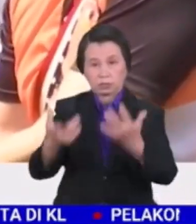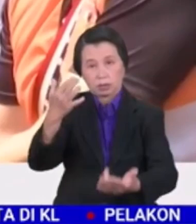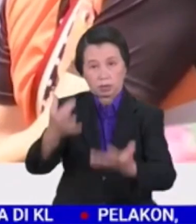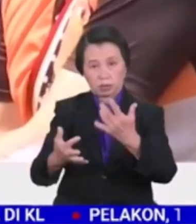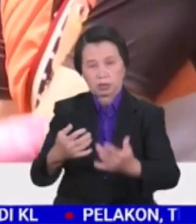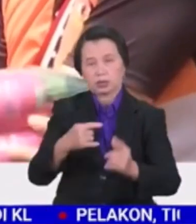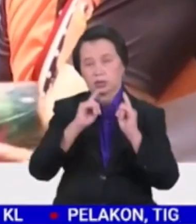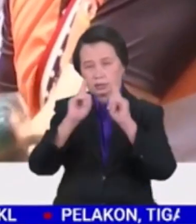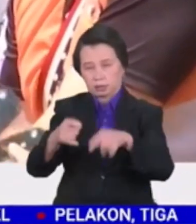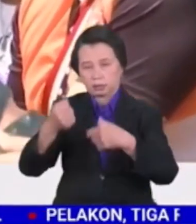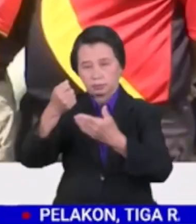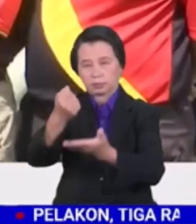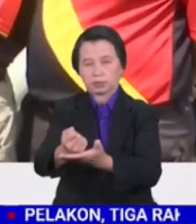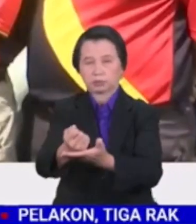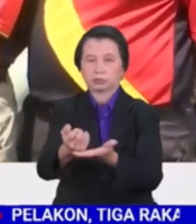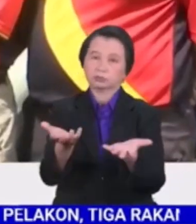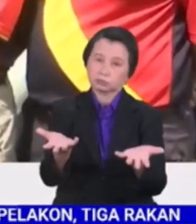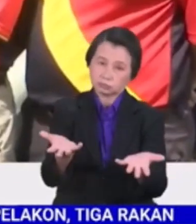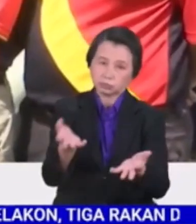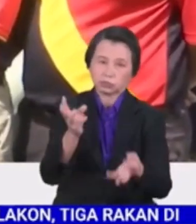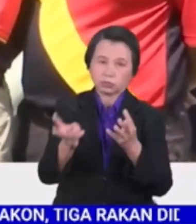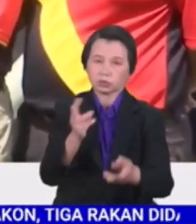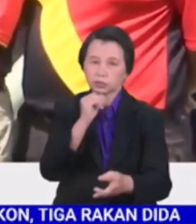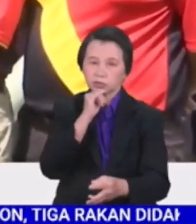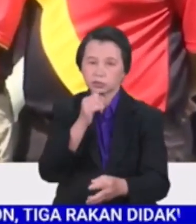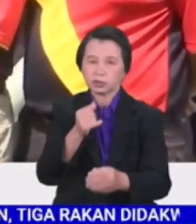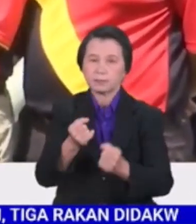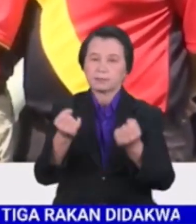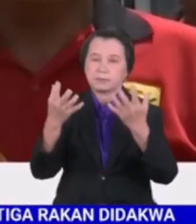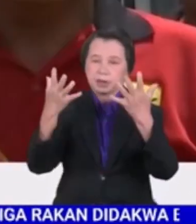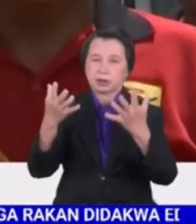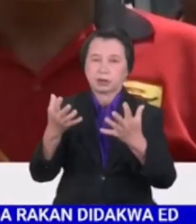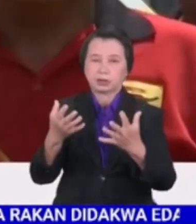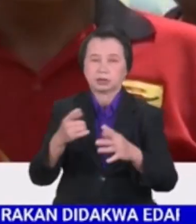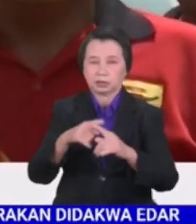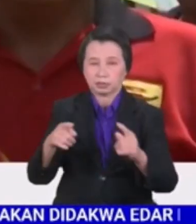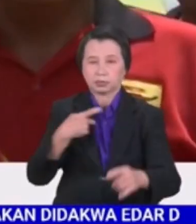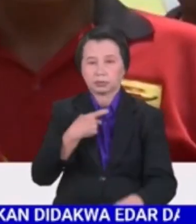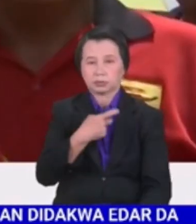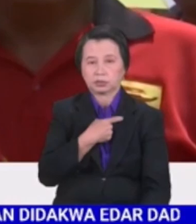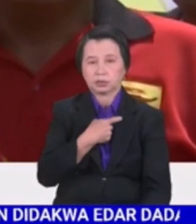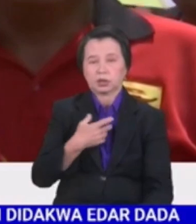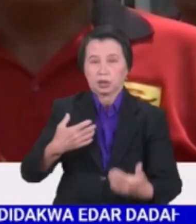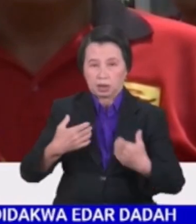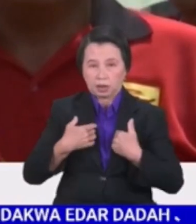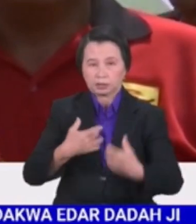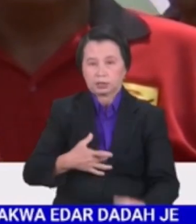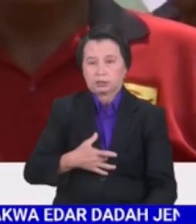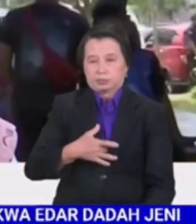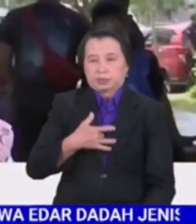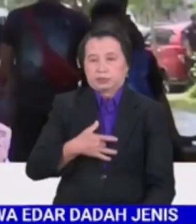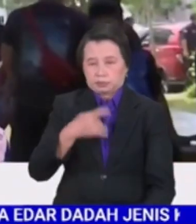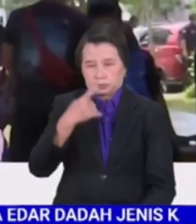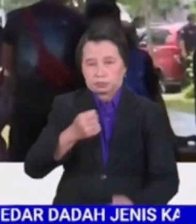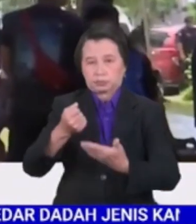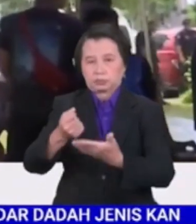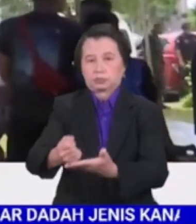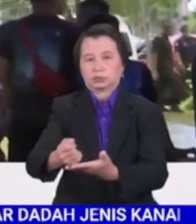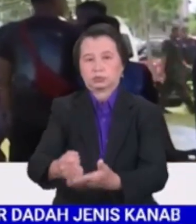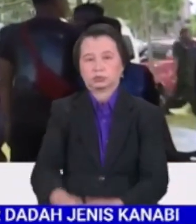ini kita datang untuk bantu walaupun tidak sebegitu banyak terima tetapi Kami mempunyai perasaan untuk membantu